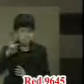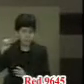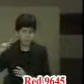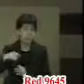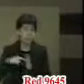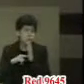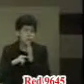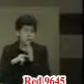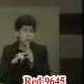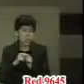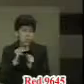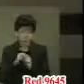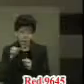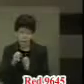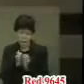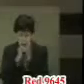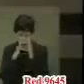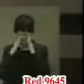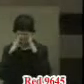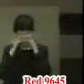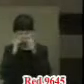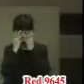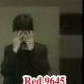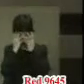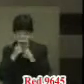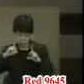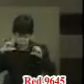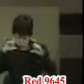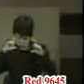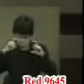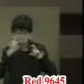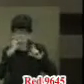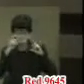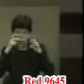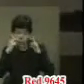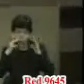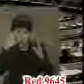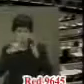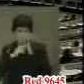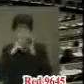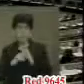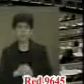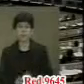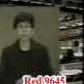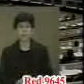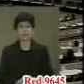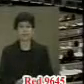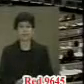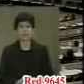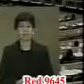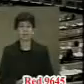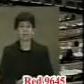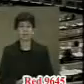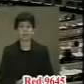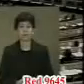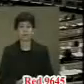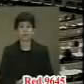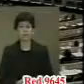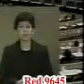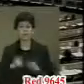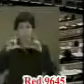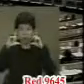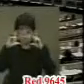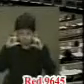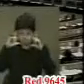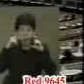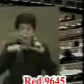พิสูจน์กันนะครับไอ้แก๊สน้ำตาลนั่นนะจะดูรูปถ่ายมันแล้วก็ถ่ายไม่ดูนะเนี่ยเขาถ่